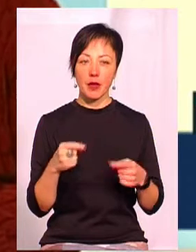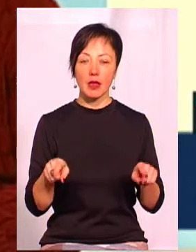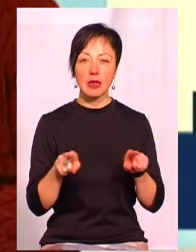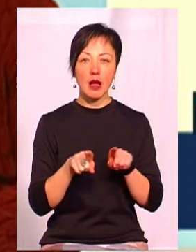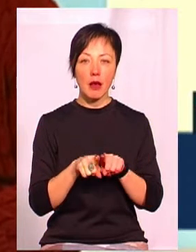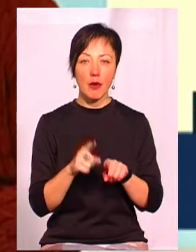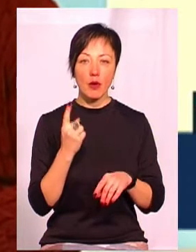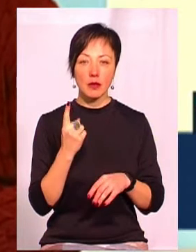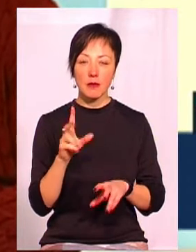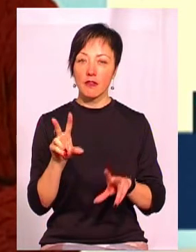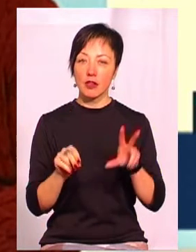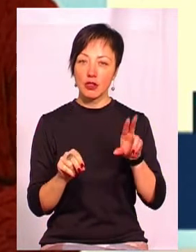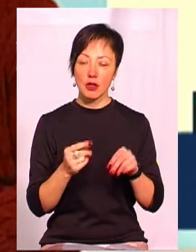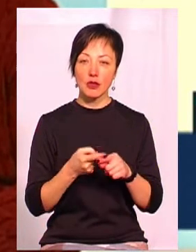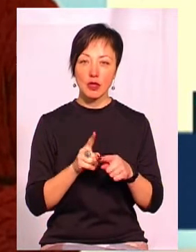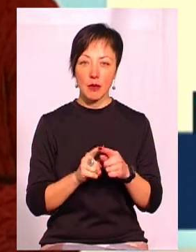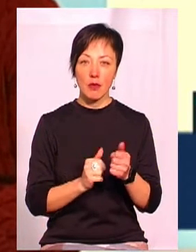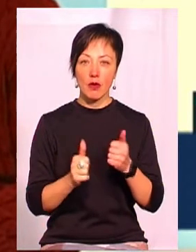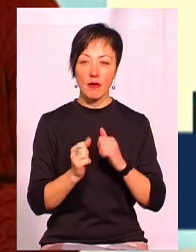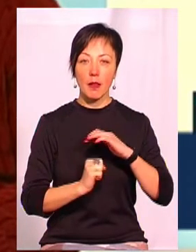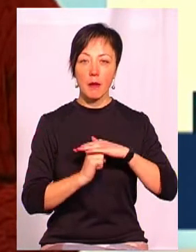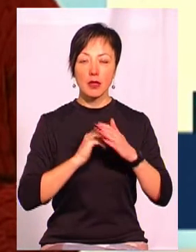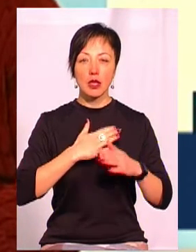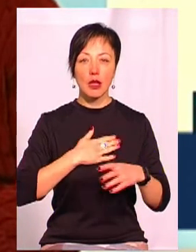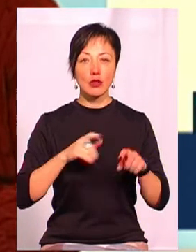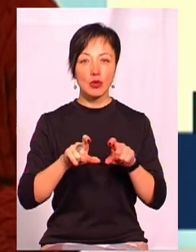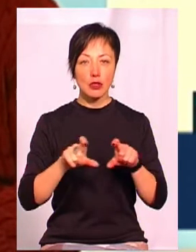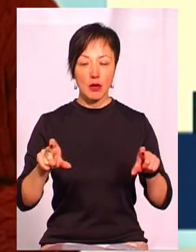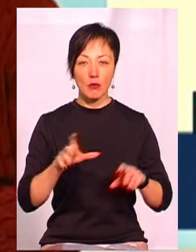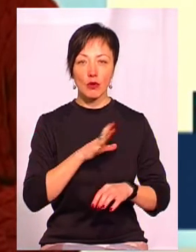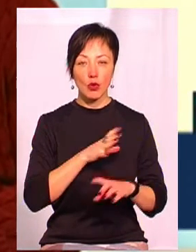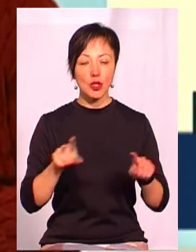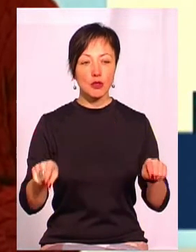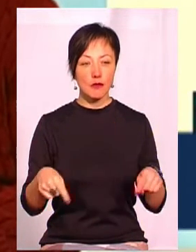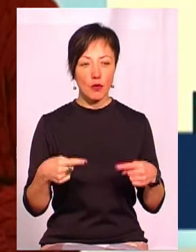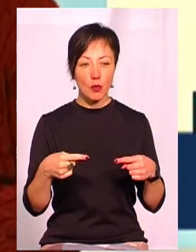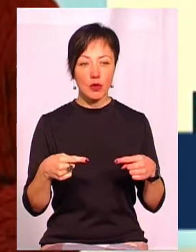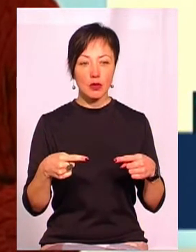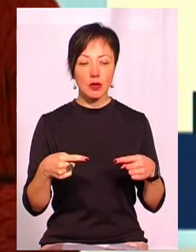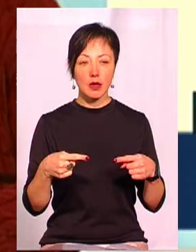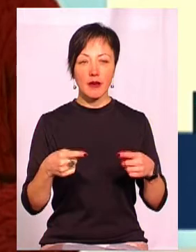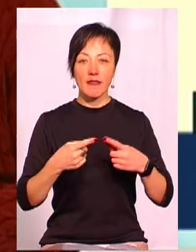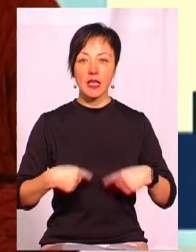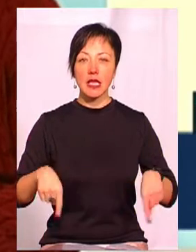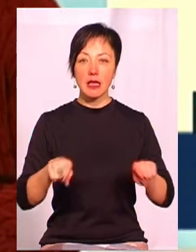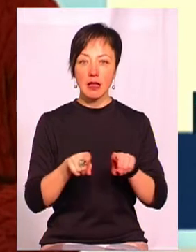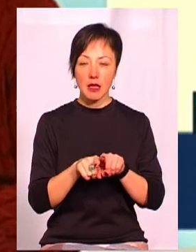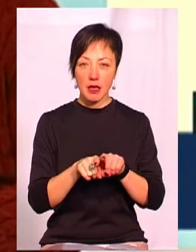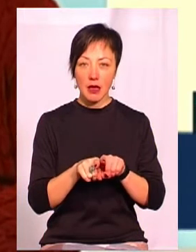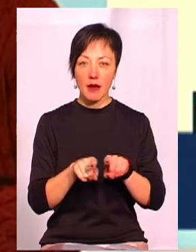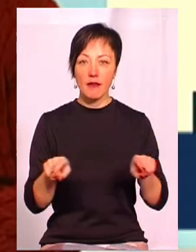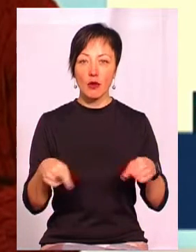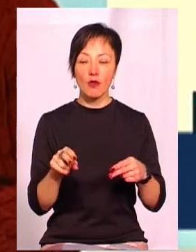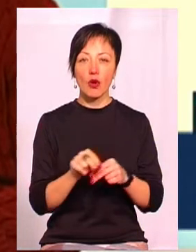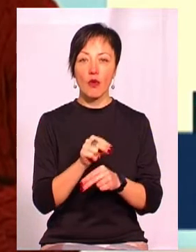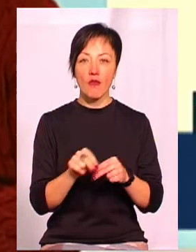таким одним із, я вважаю, що це прорив, на базі нашого закладу було створено реабілітаційне відділення, відділення